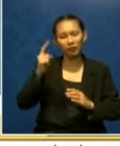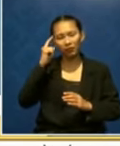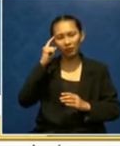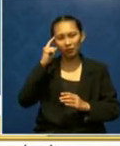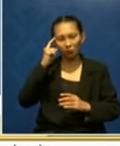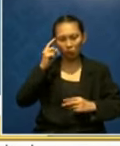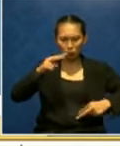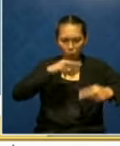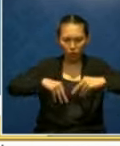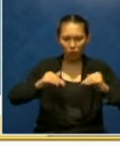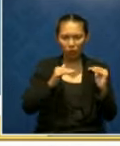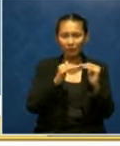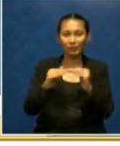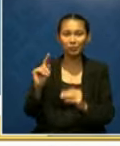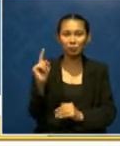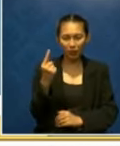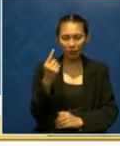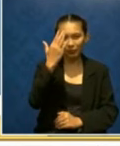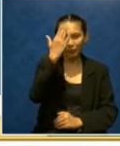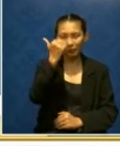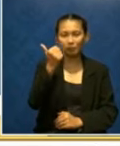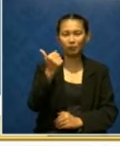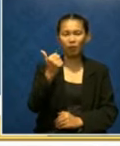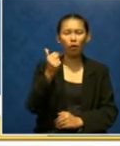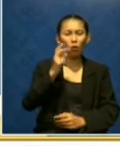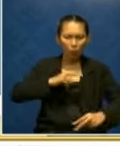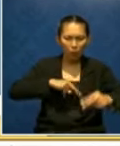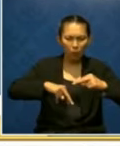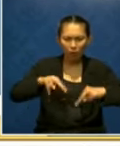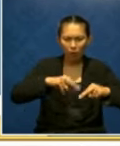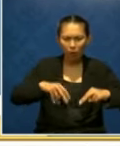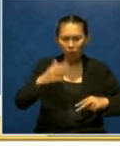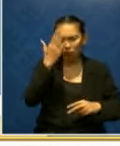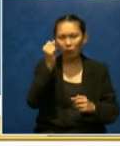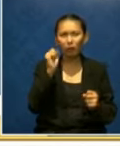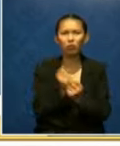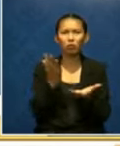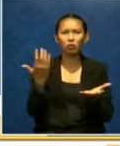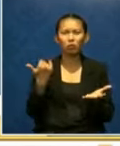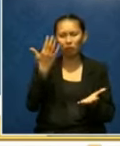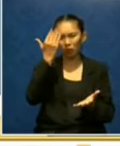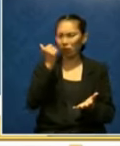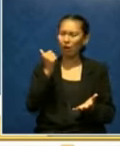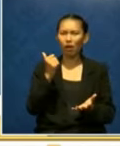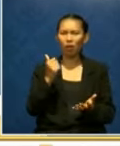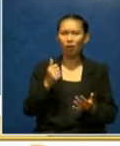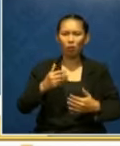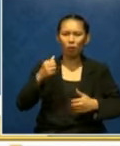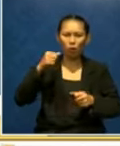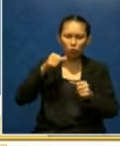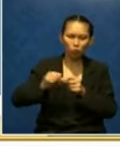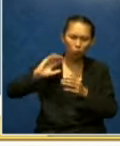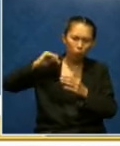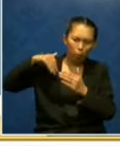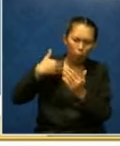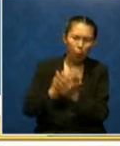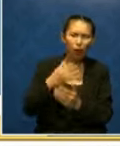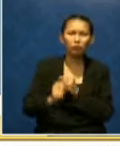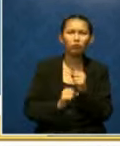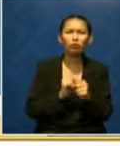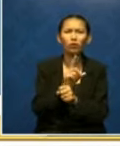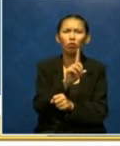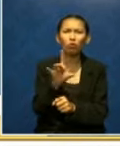สิทธิ์กันใหม่อีกรอบนึงนะคะช่วยกันดูหน่อยว่าเหตุการณ์แบบนี้เกิดขึ้นได้อย่างไรเพราะว่าประชาชนอยู่อาศัยที่นี่มารกว่าปีแล้วนะคะแล้วใน